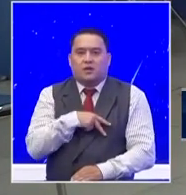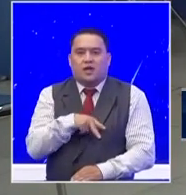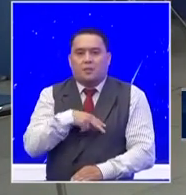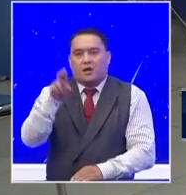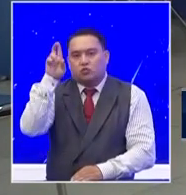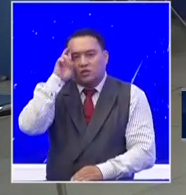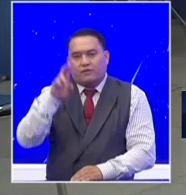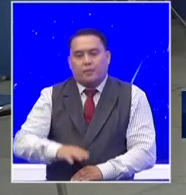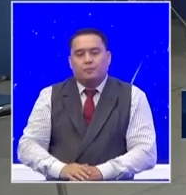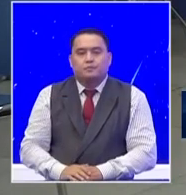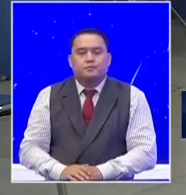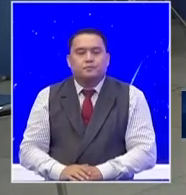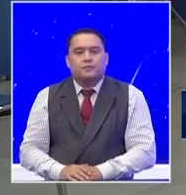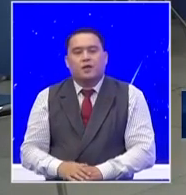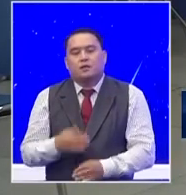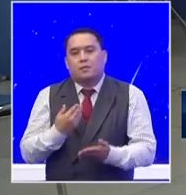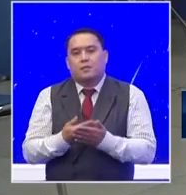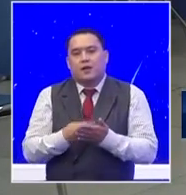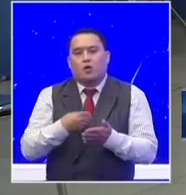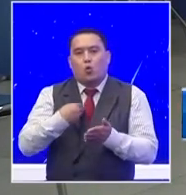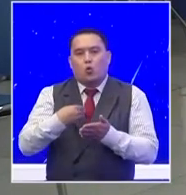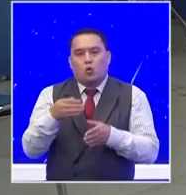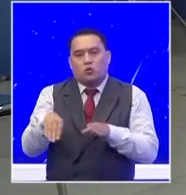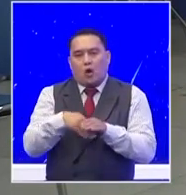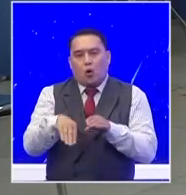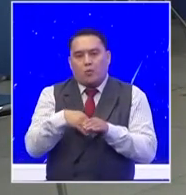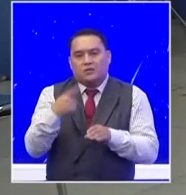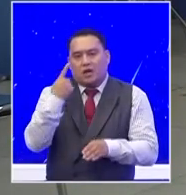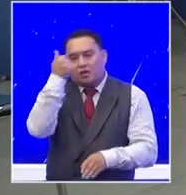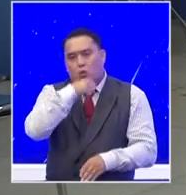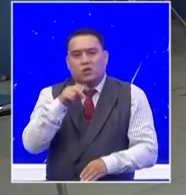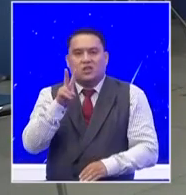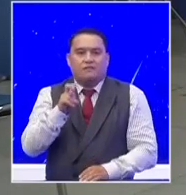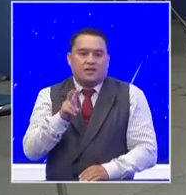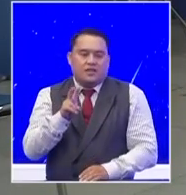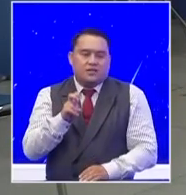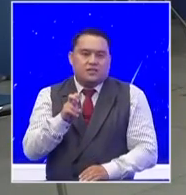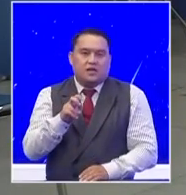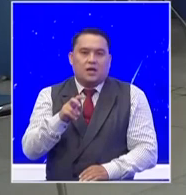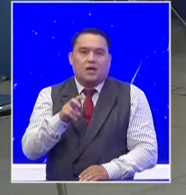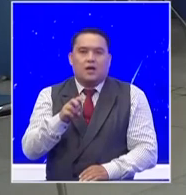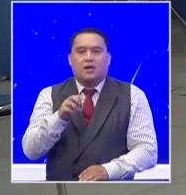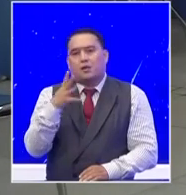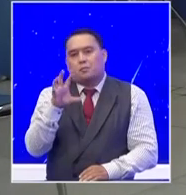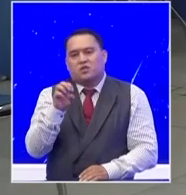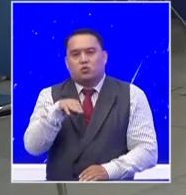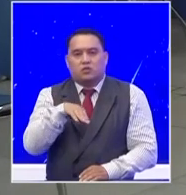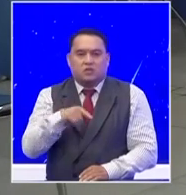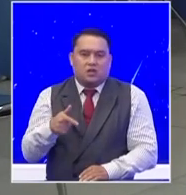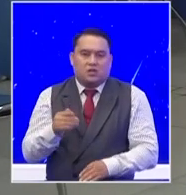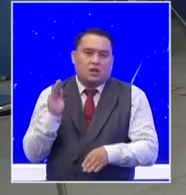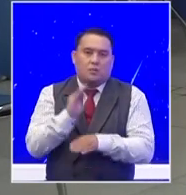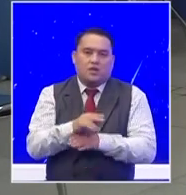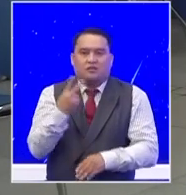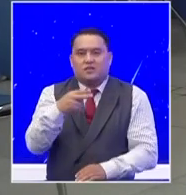государства. То есть на сумму, которая накоплена за год, которая не превышает 200 месячных расчетных показателей, будет начисляться